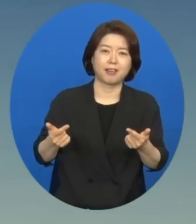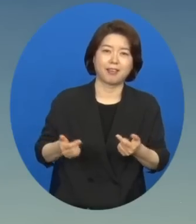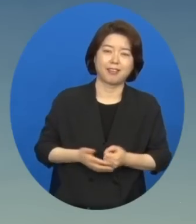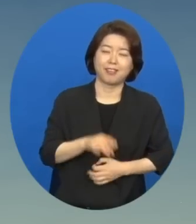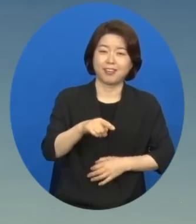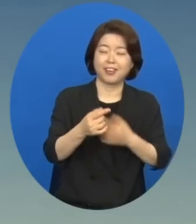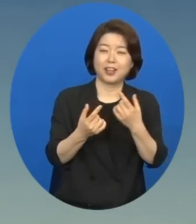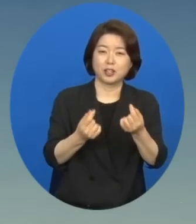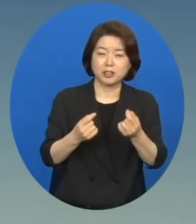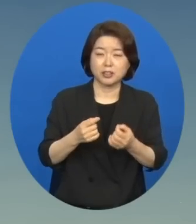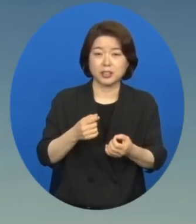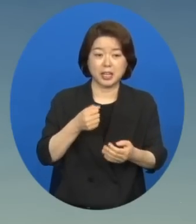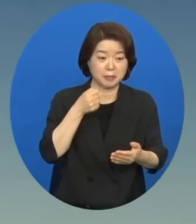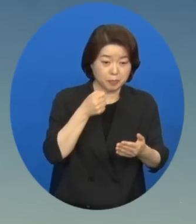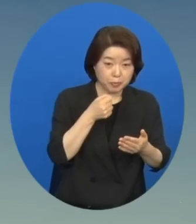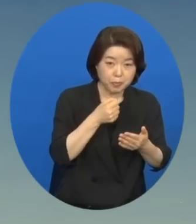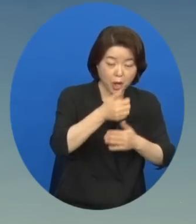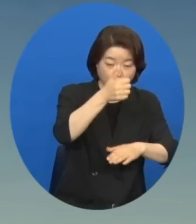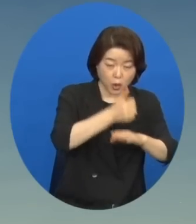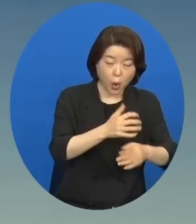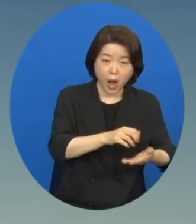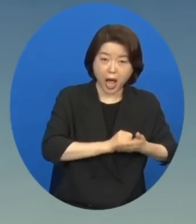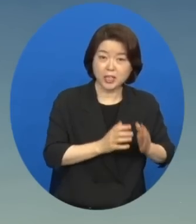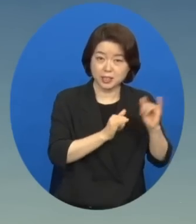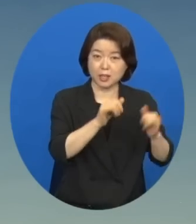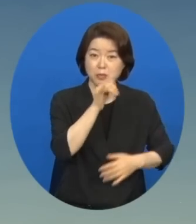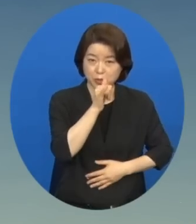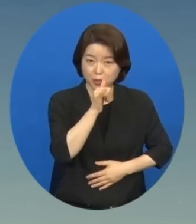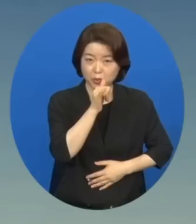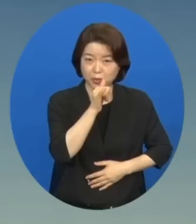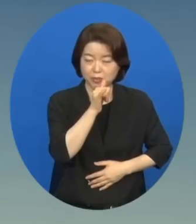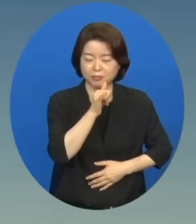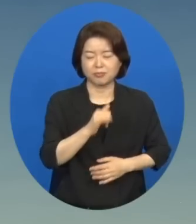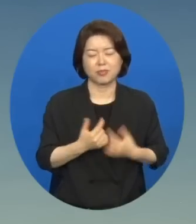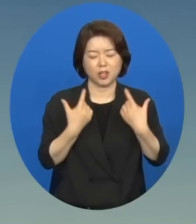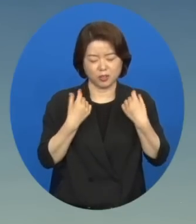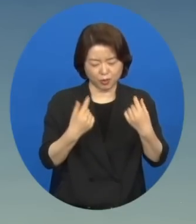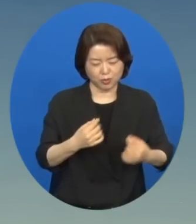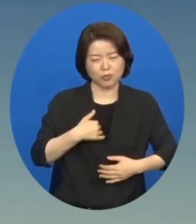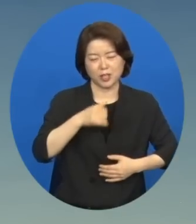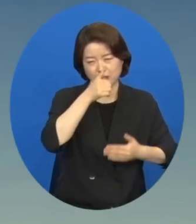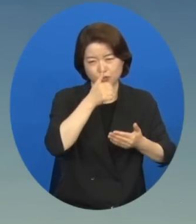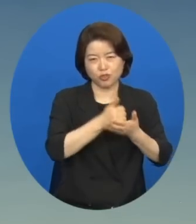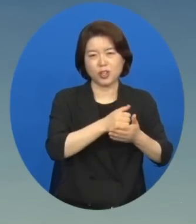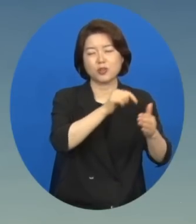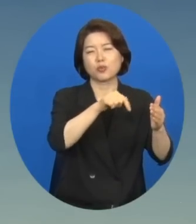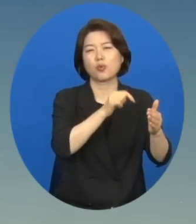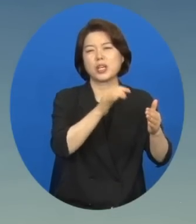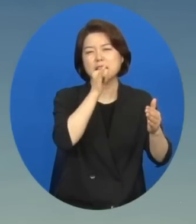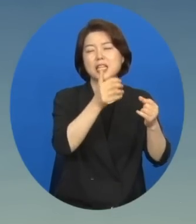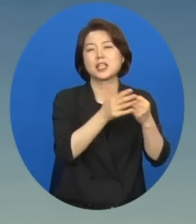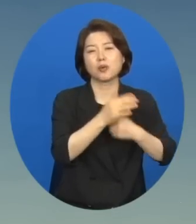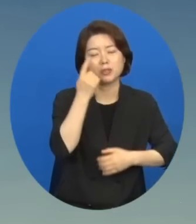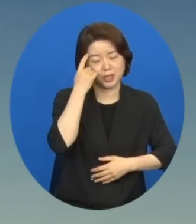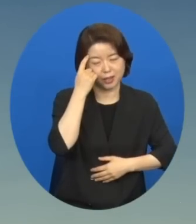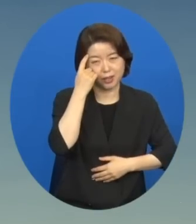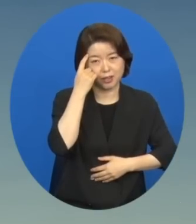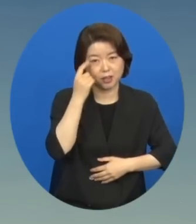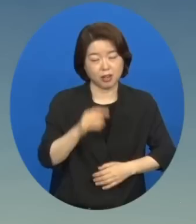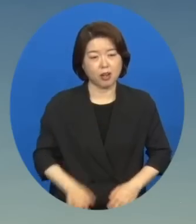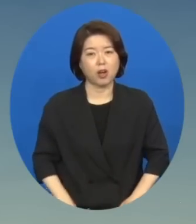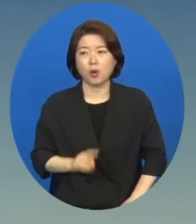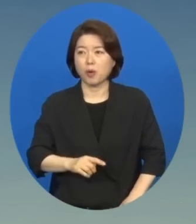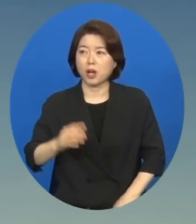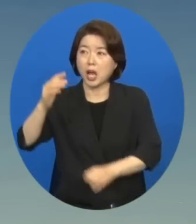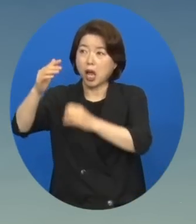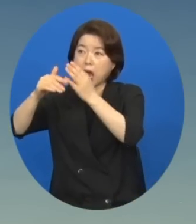그렇게 결론을 내리는 분들도 있어요. 왜냐하면 여전히 죄에 빠져 사니까요. 여러분, 이 간격을